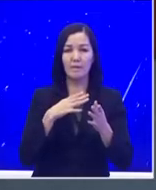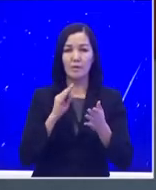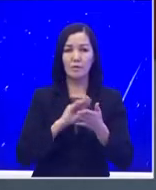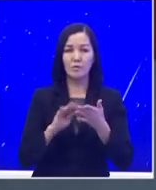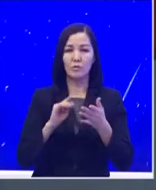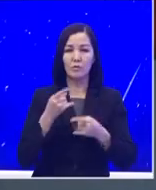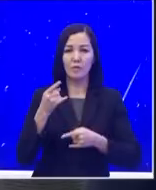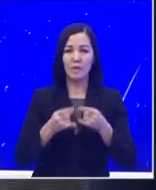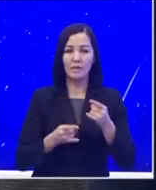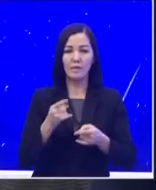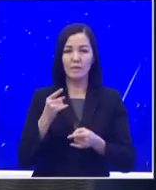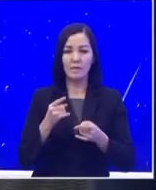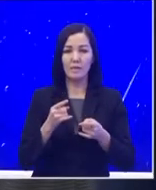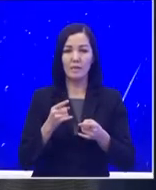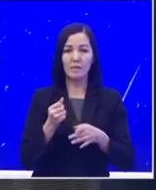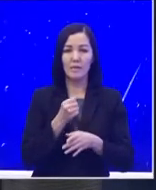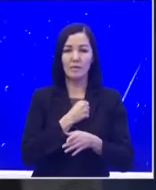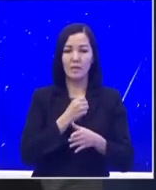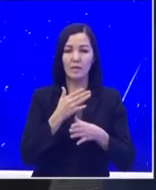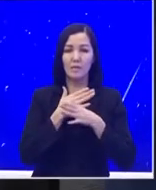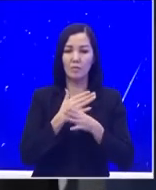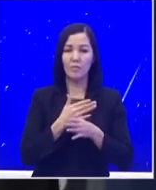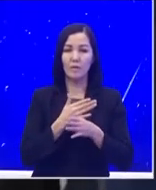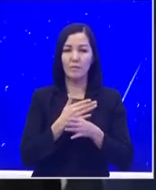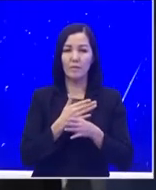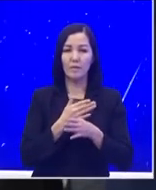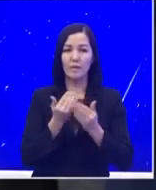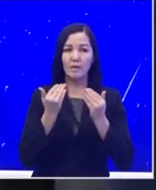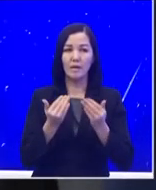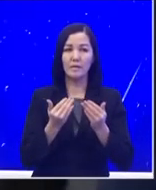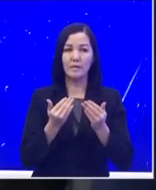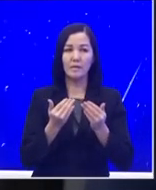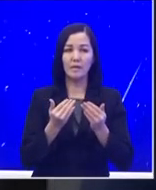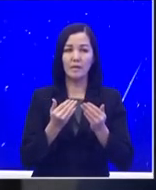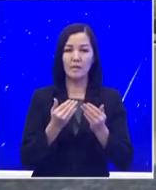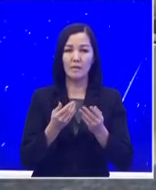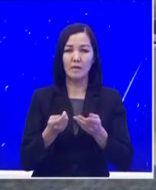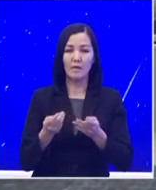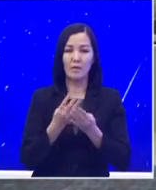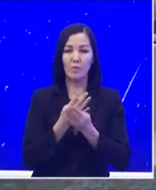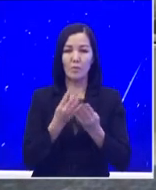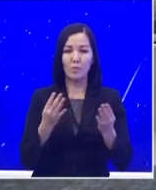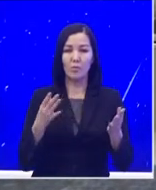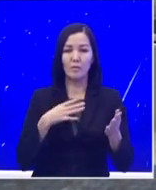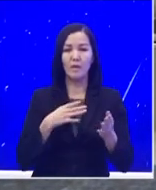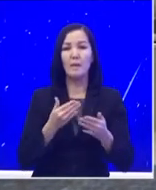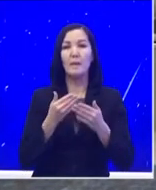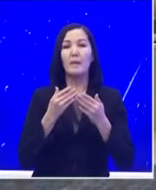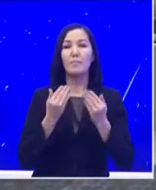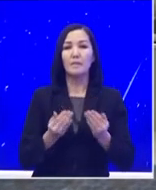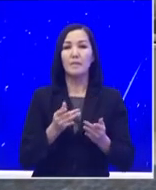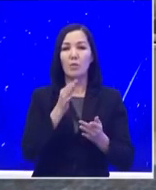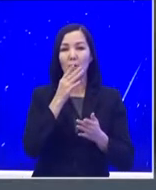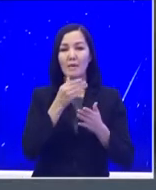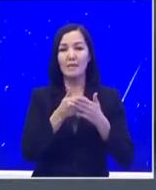қауымдарының бір осы жанашырлығының арқасында ол қазан қазір бізге қорымызға келіп түсті. Біздің дәуірімізге дейінгі